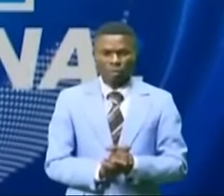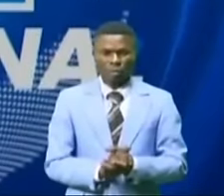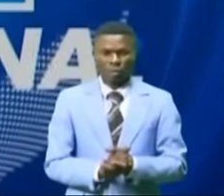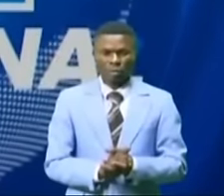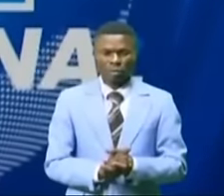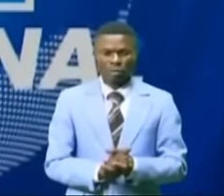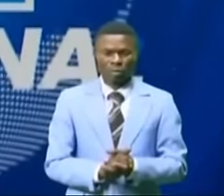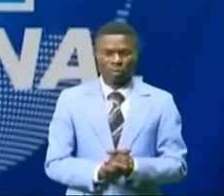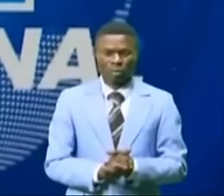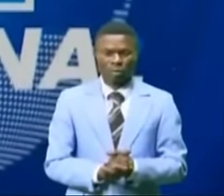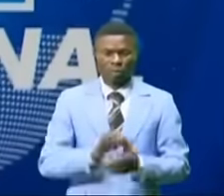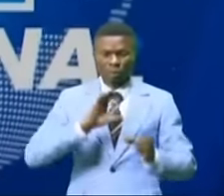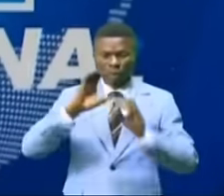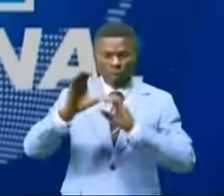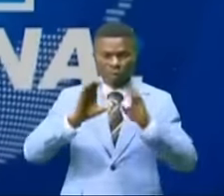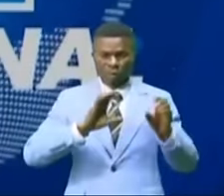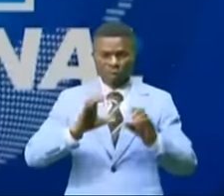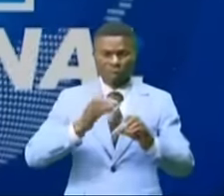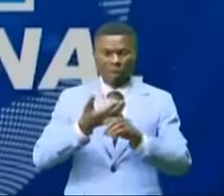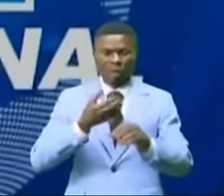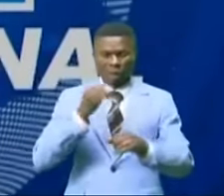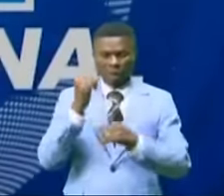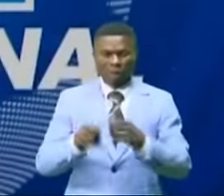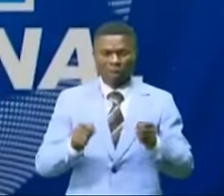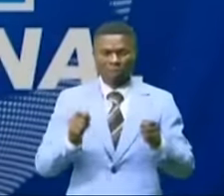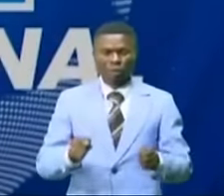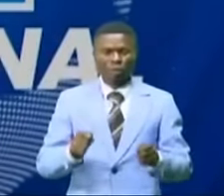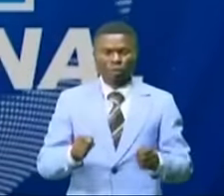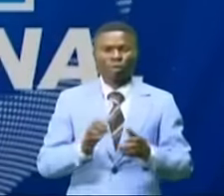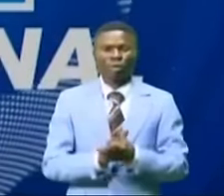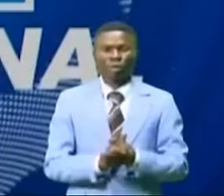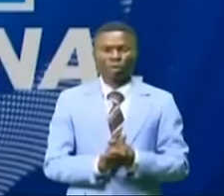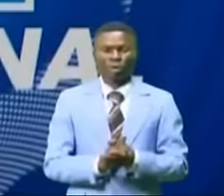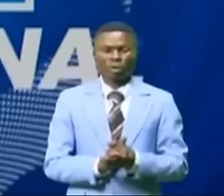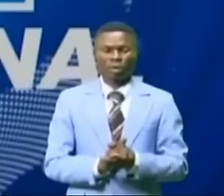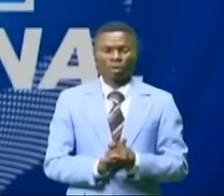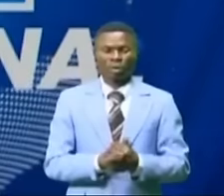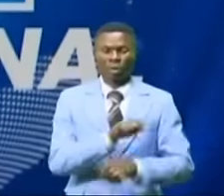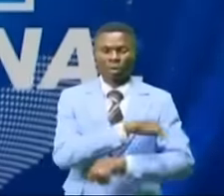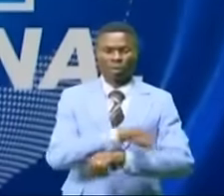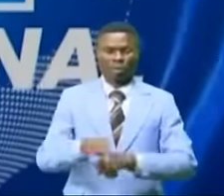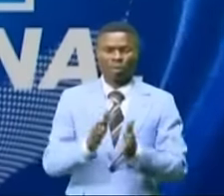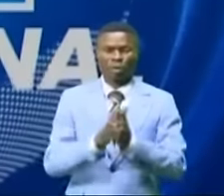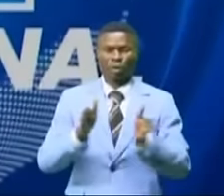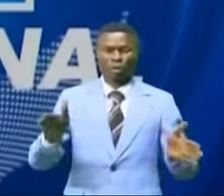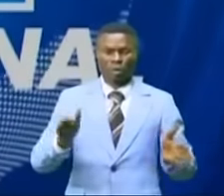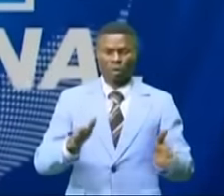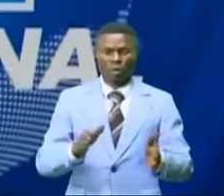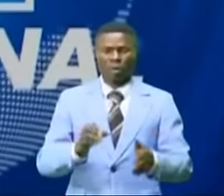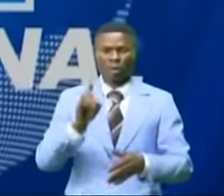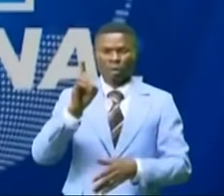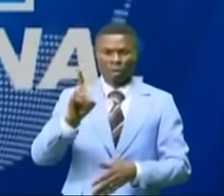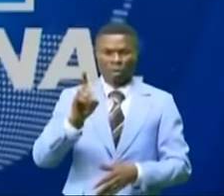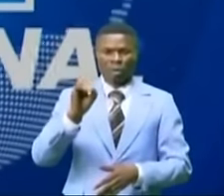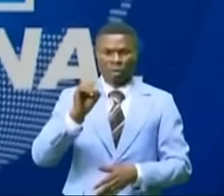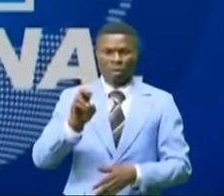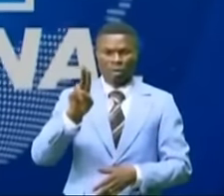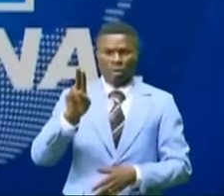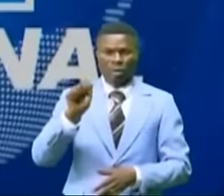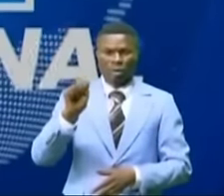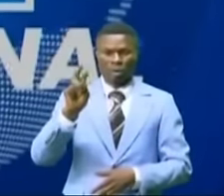Et puis, ce communiqué, avant de boucler complètement ce journal, la Direction générale des douanes et accises a suivi